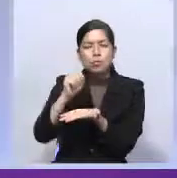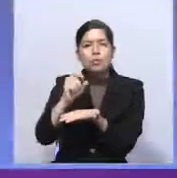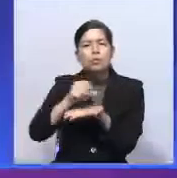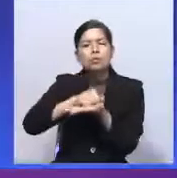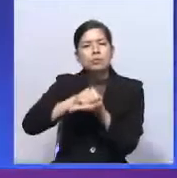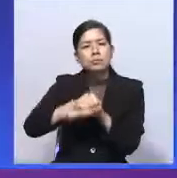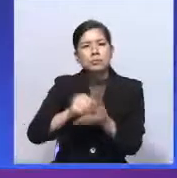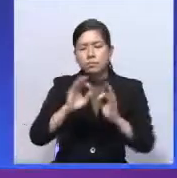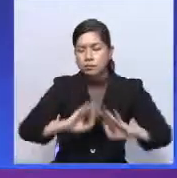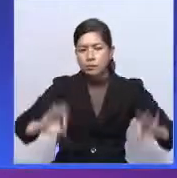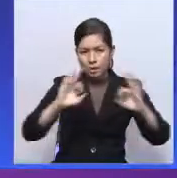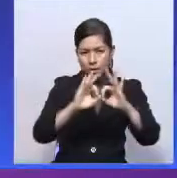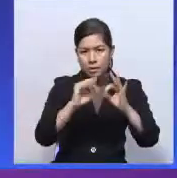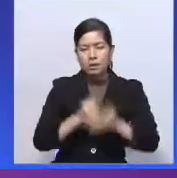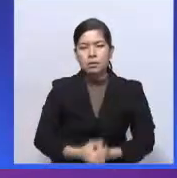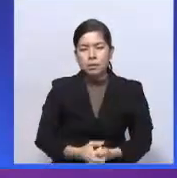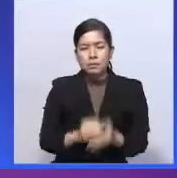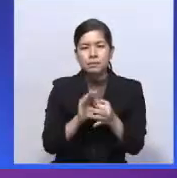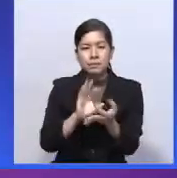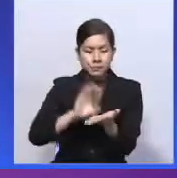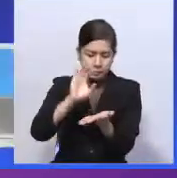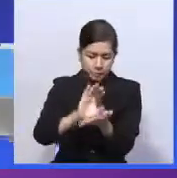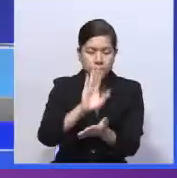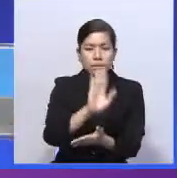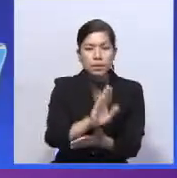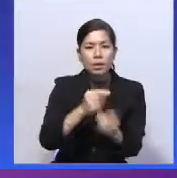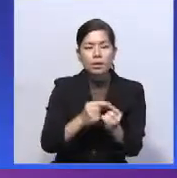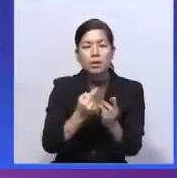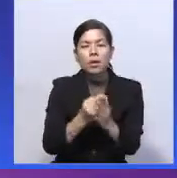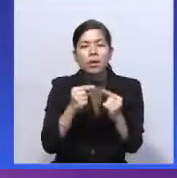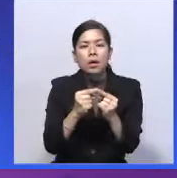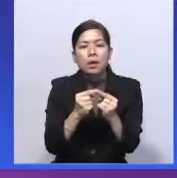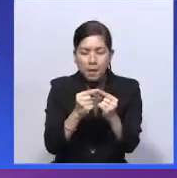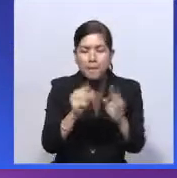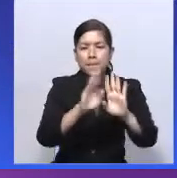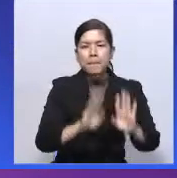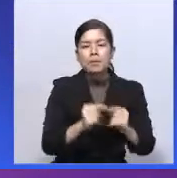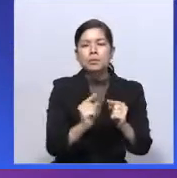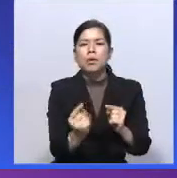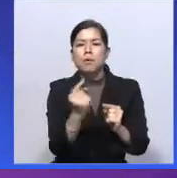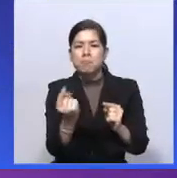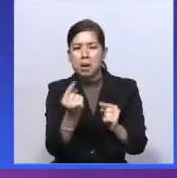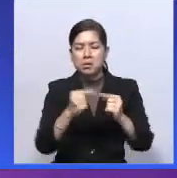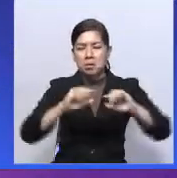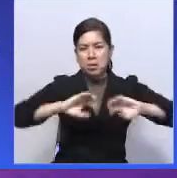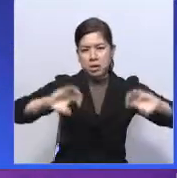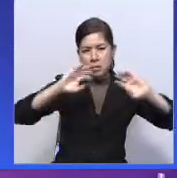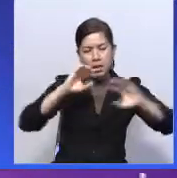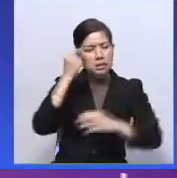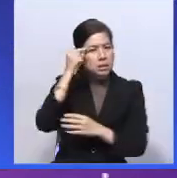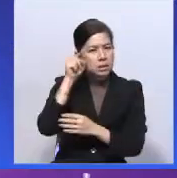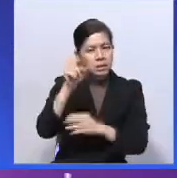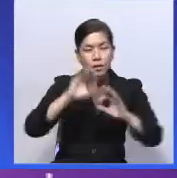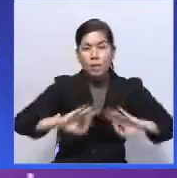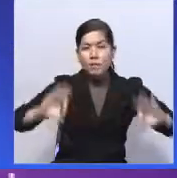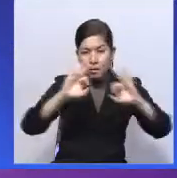ค ฉะนั้นการลงทุนในดิจิทัลนั้นเป็นสิ่งสำคัญที่สุดสิ่งหนึ่งเลยทีเดียวของรัฐบาลชุดนี้